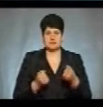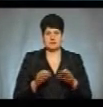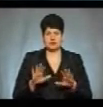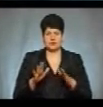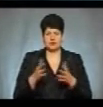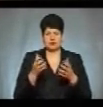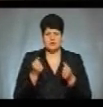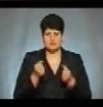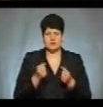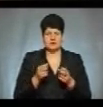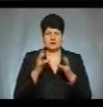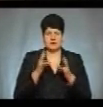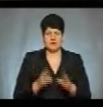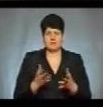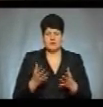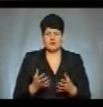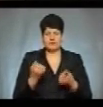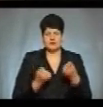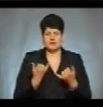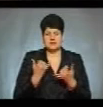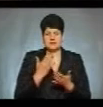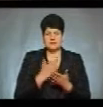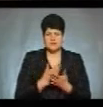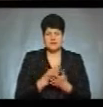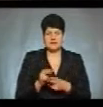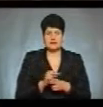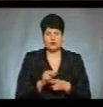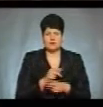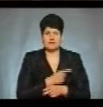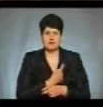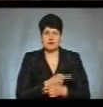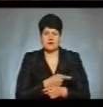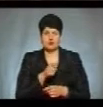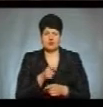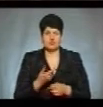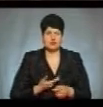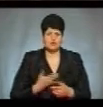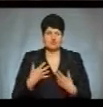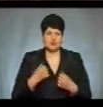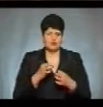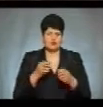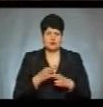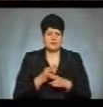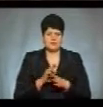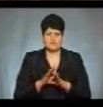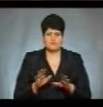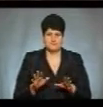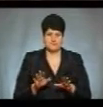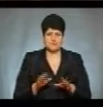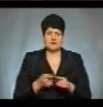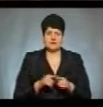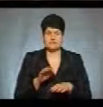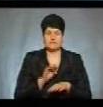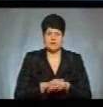отримавши травми, несумісні з життям. Водій наразі перебуває на лікуванні у лікарні, його життю та здоров'ю нічого не загрожує. За даним